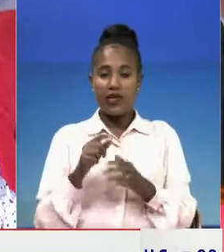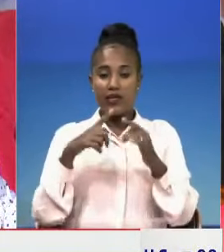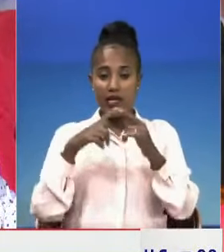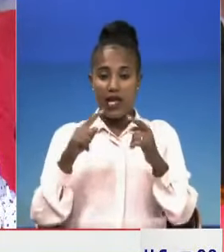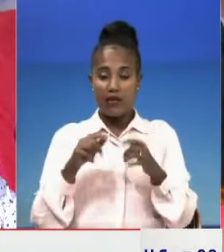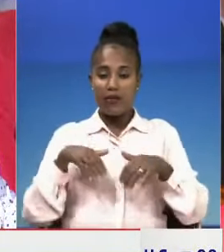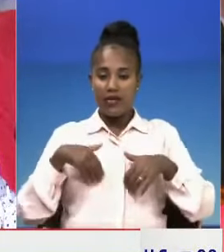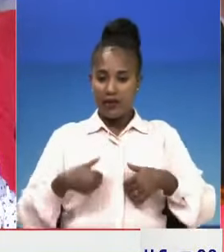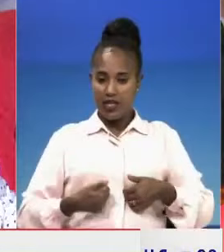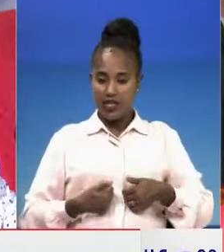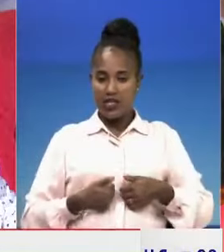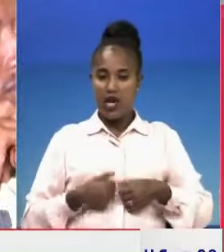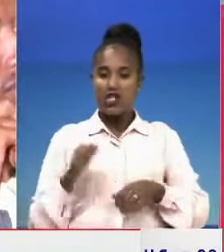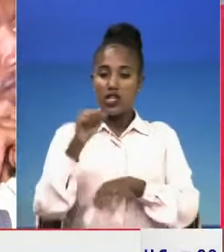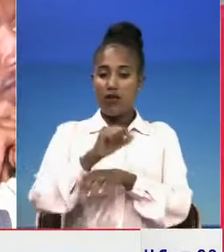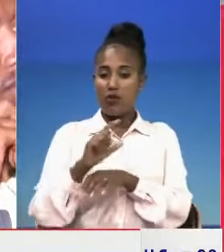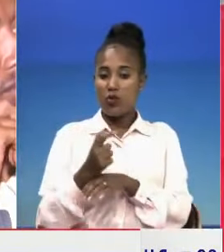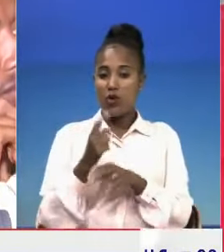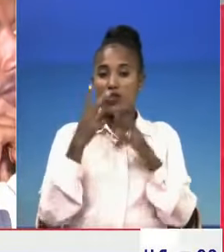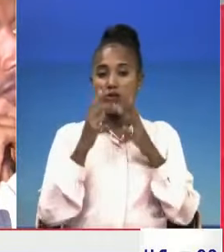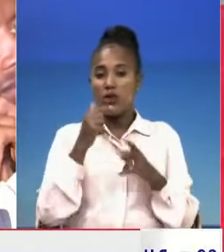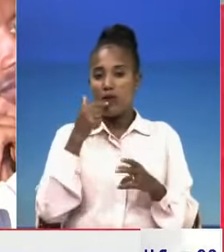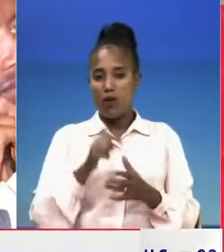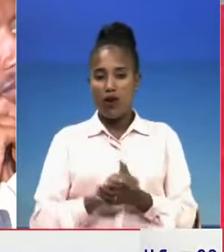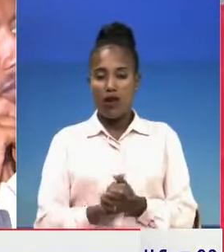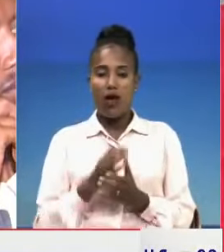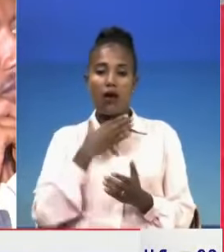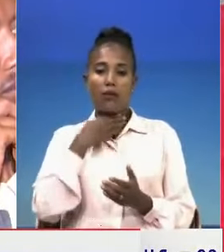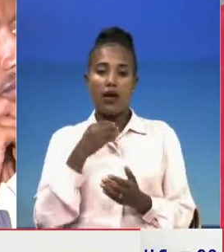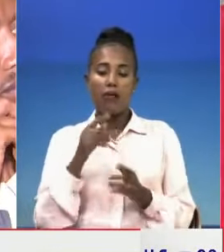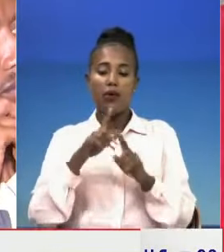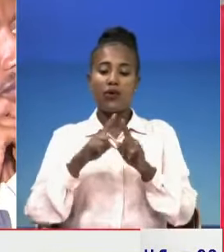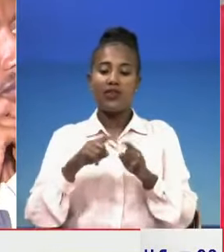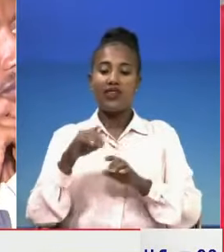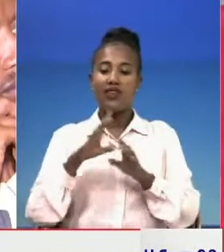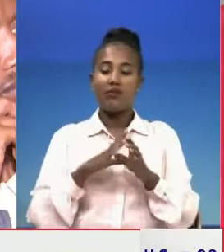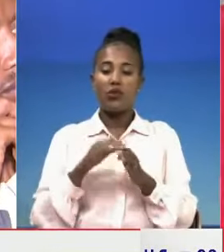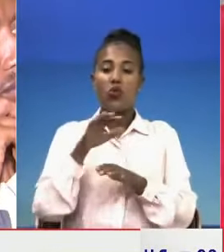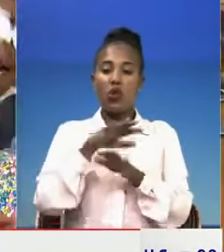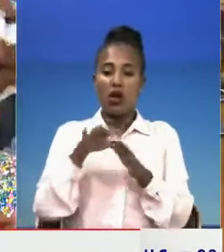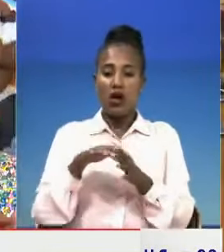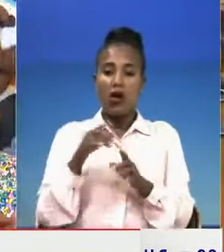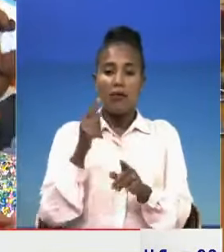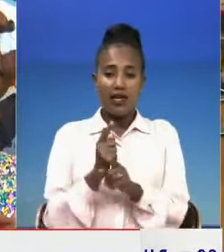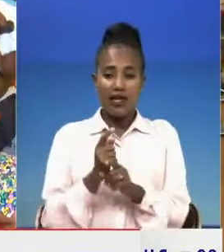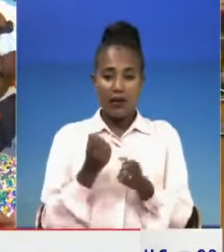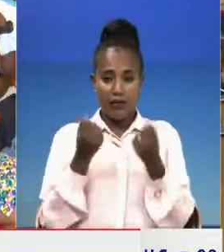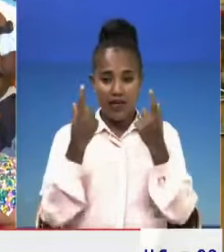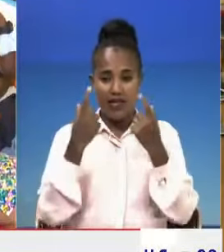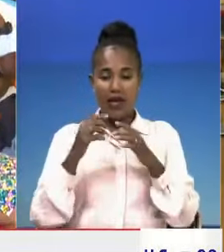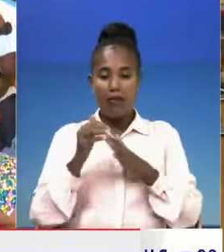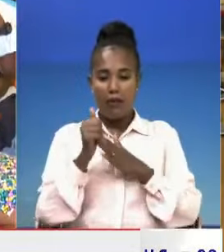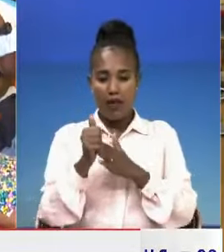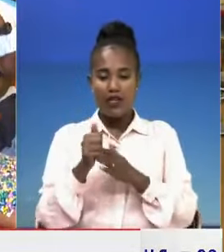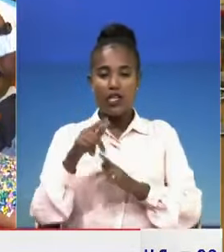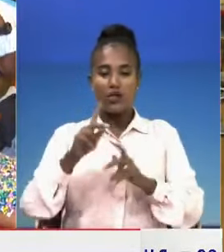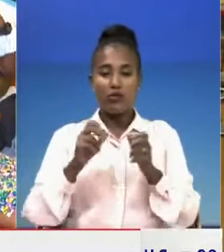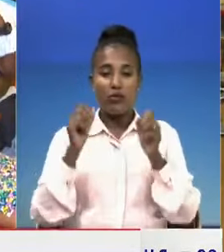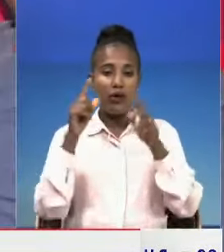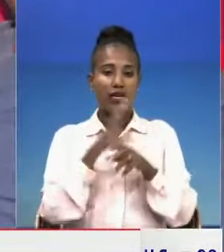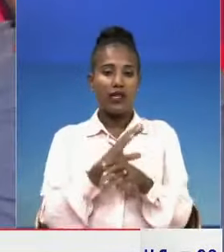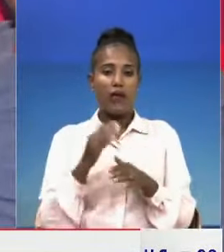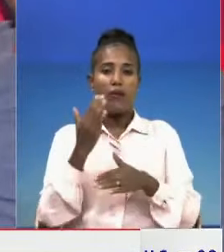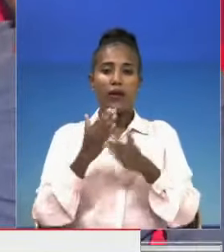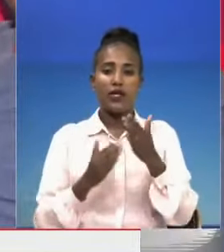ጠላት በድክመታችን አሸናፊ ሆኖ ተስተውሏል ብለዋል። አማራ በልዩነት የተደረገበትን ወረራ በአግባቡ መረዳትና መምራት፣ ህዝቡን